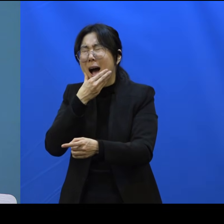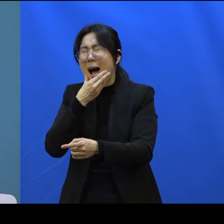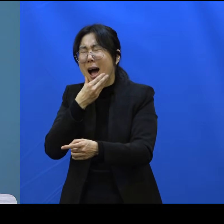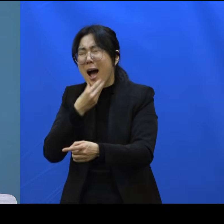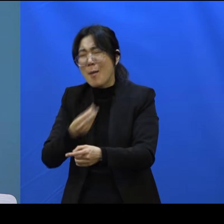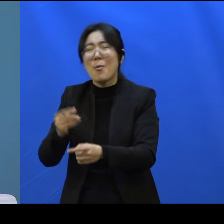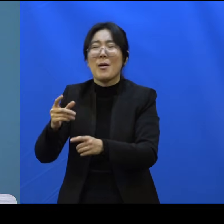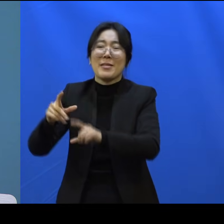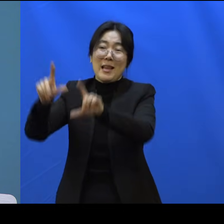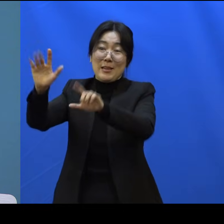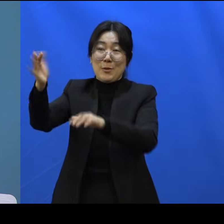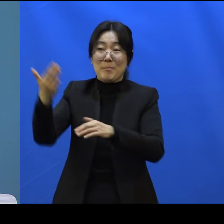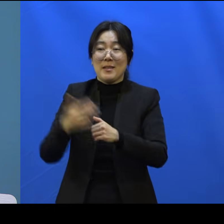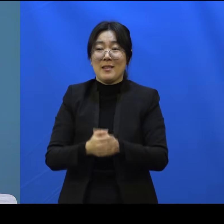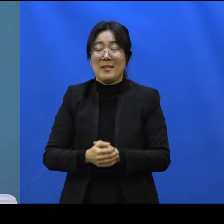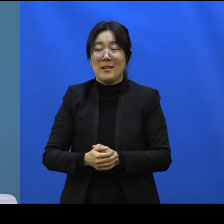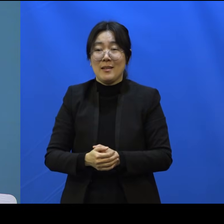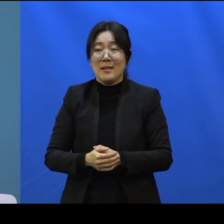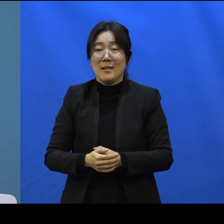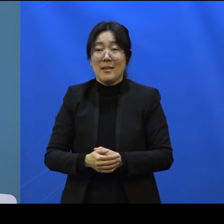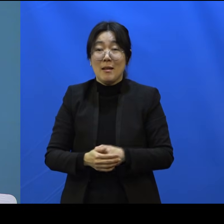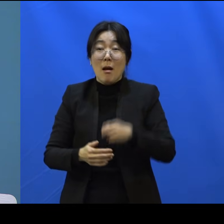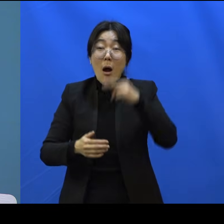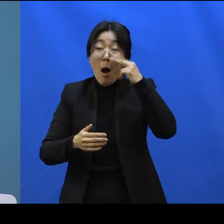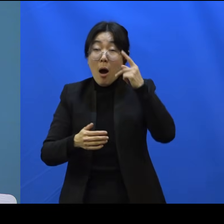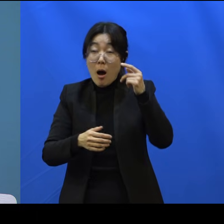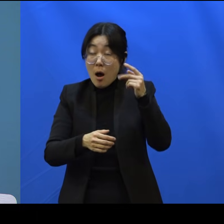바울의 이야기가 그렇습니다. 고통을 주던 그